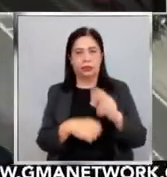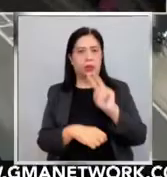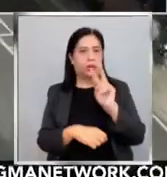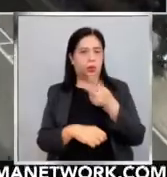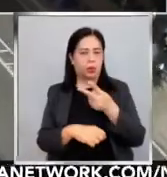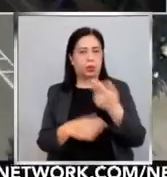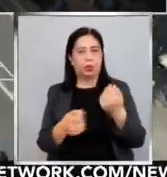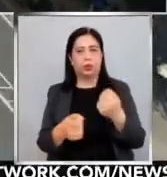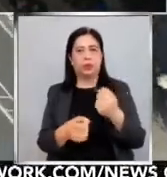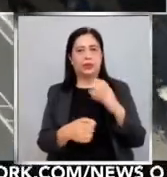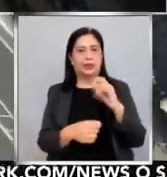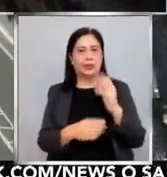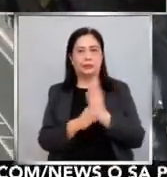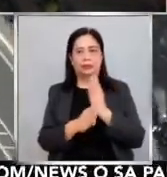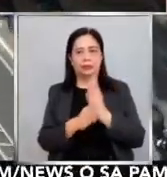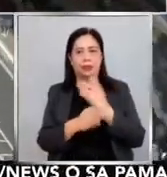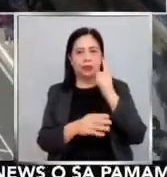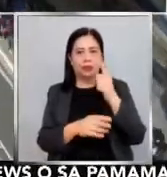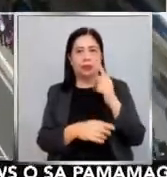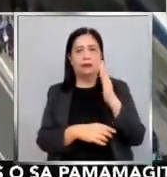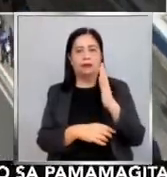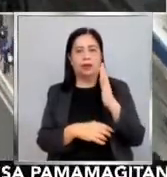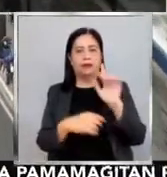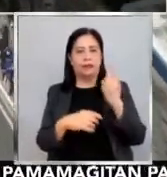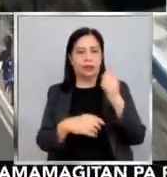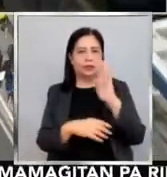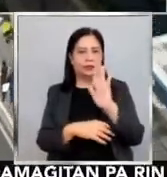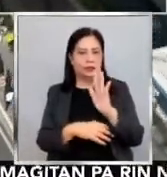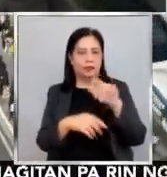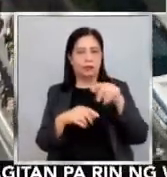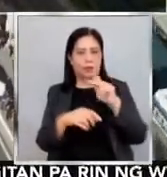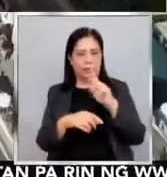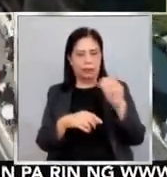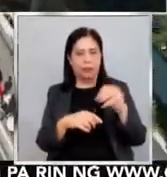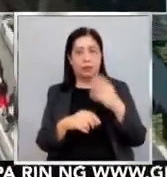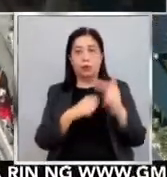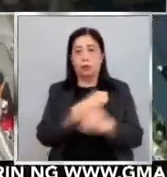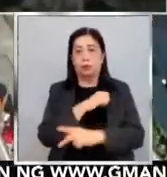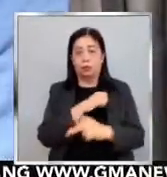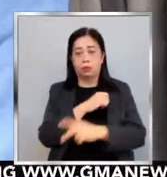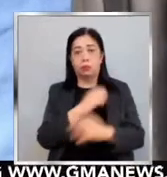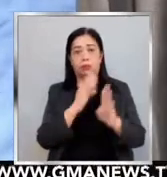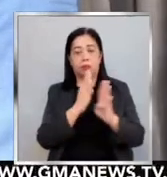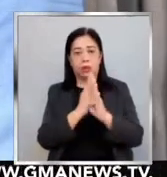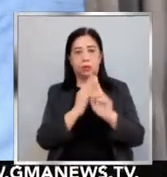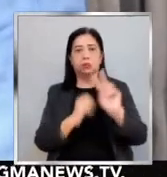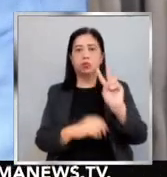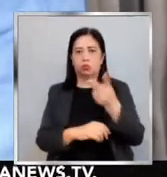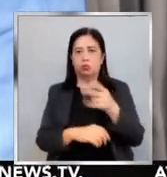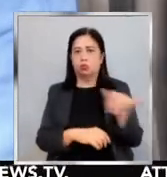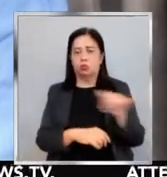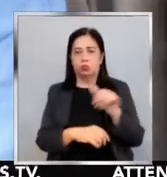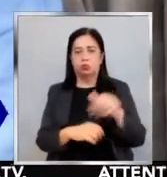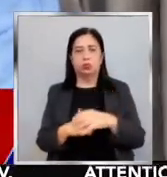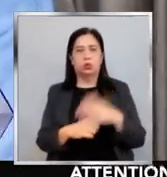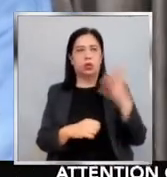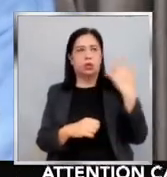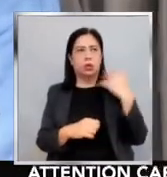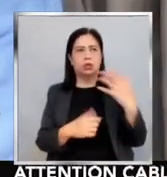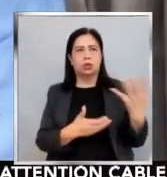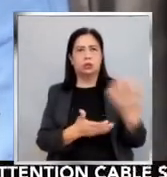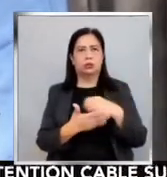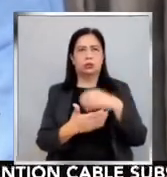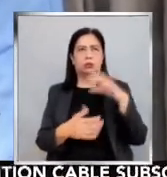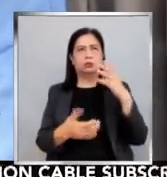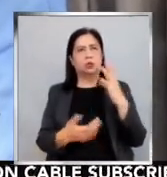city bus para sa unang 5 kilometro. Sa mga provincial bus, 2 piso rin ang dagdag. Dati tumitake home kami ng mga 400.